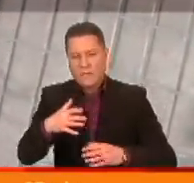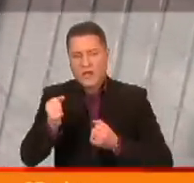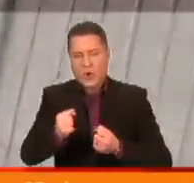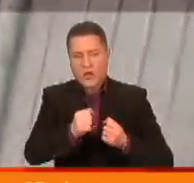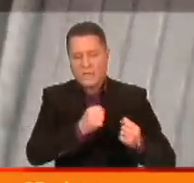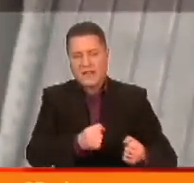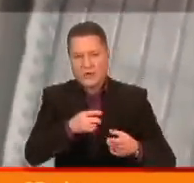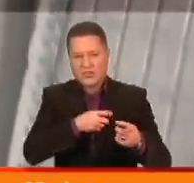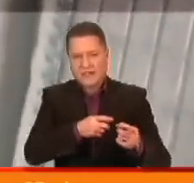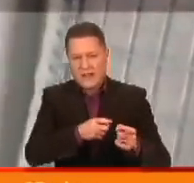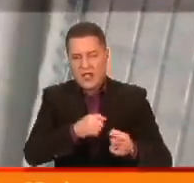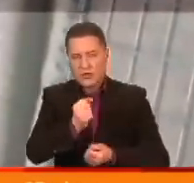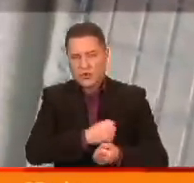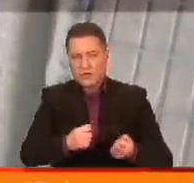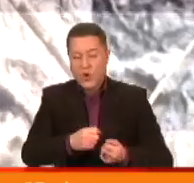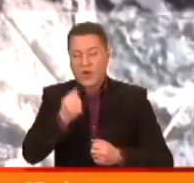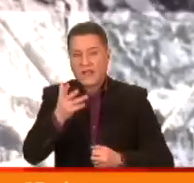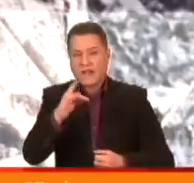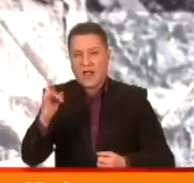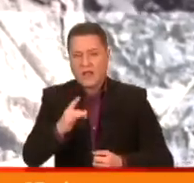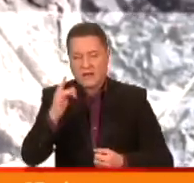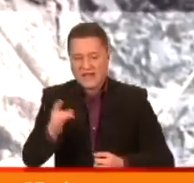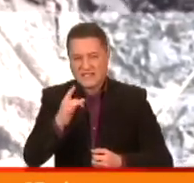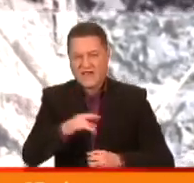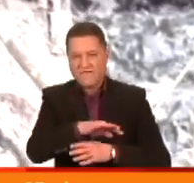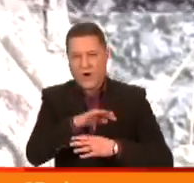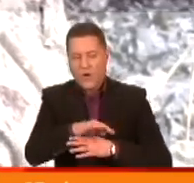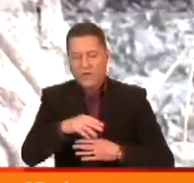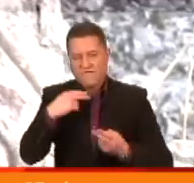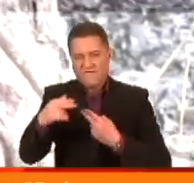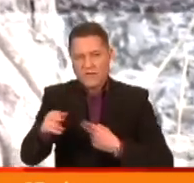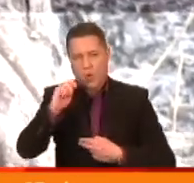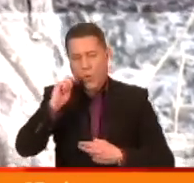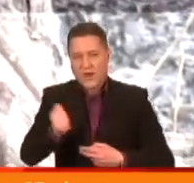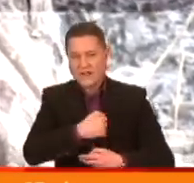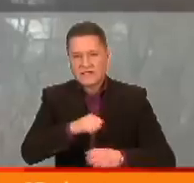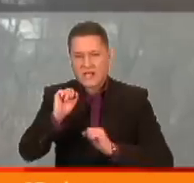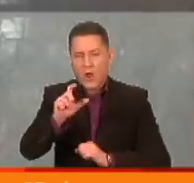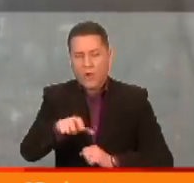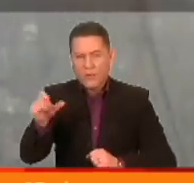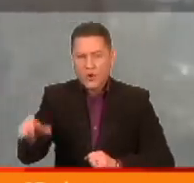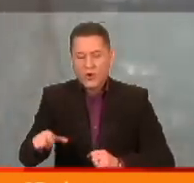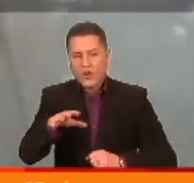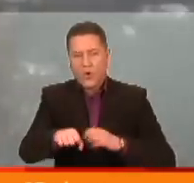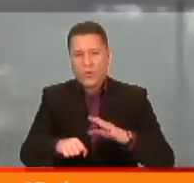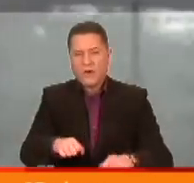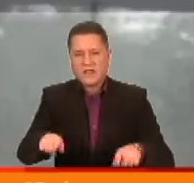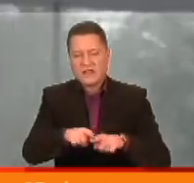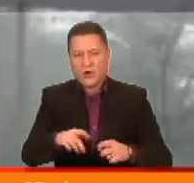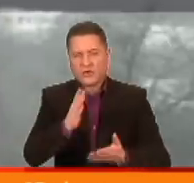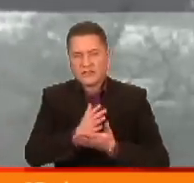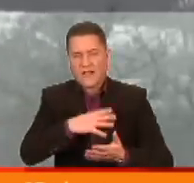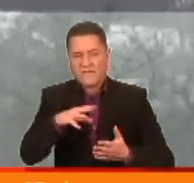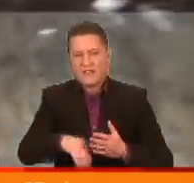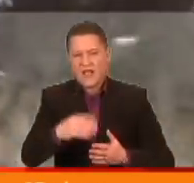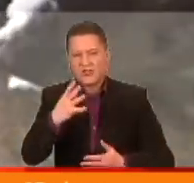та стрілецьку зброю. Кілька разів вогонь у відповідь відкривали і українські оборонці. Через це окупанти також зазнали втрат.